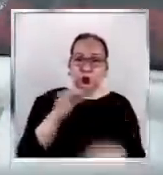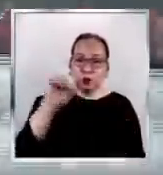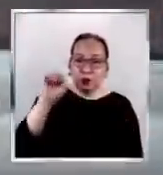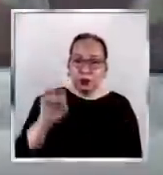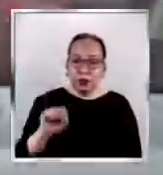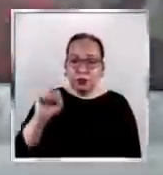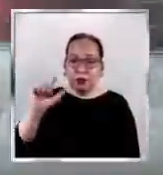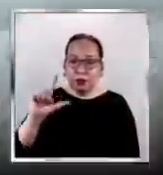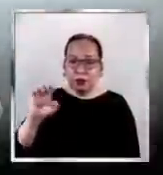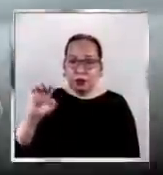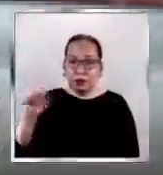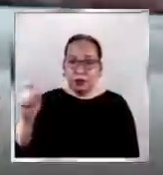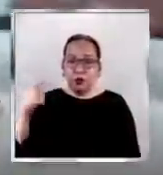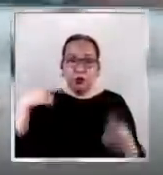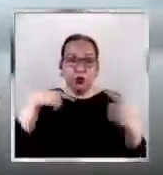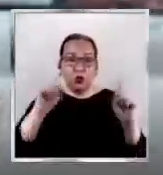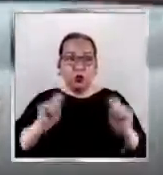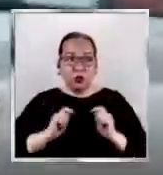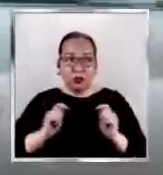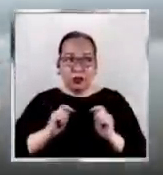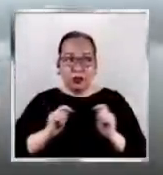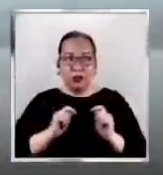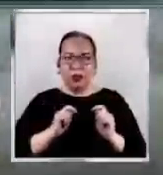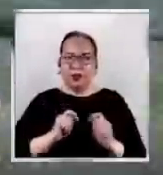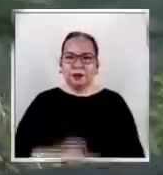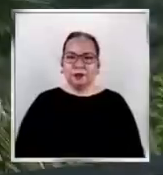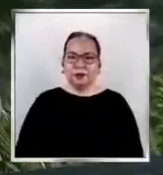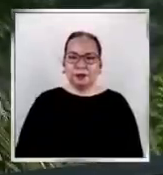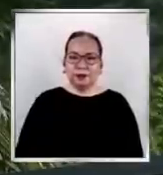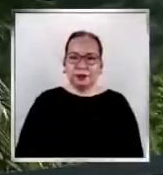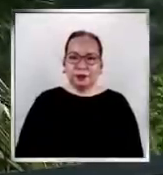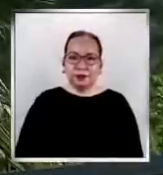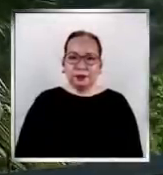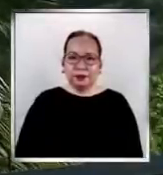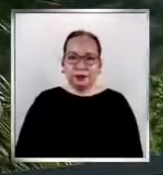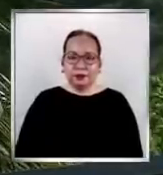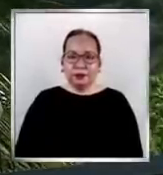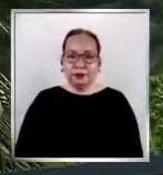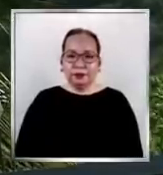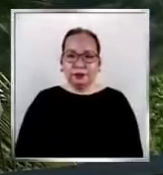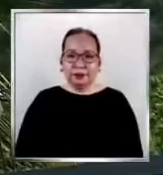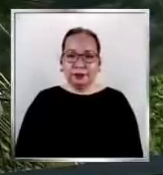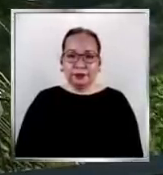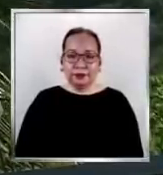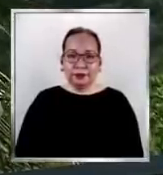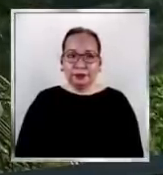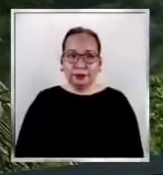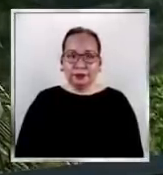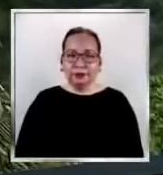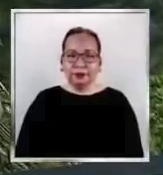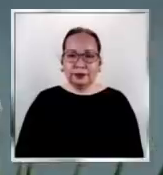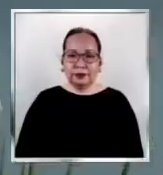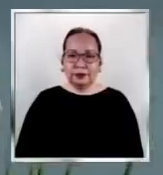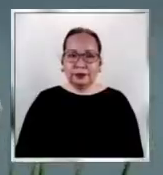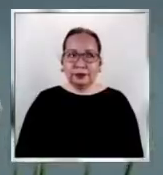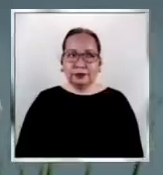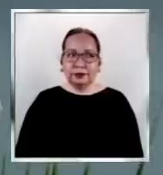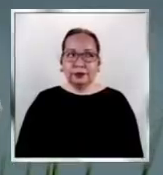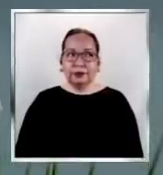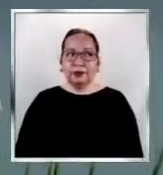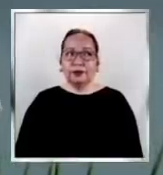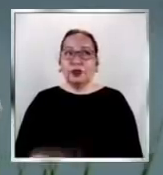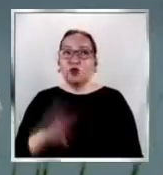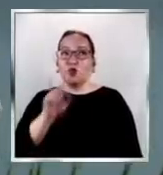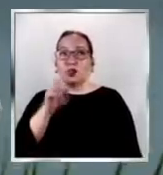Tagaytay. Ang clear view ng Taal Volcano ang umakit